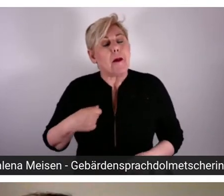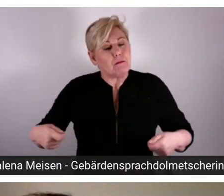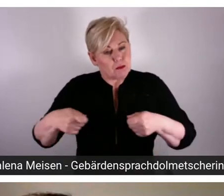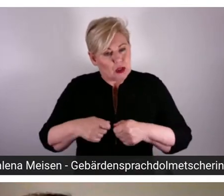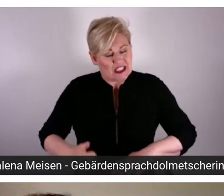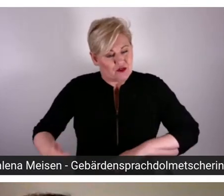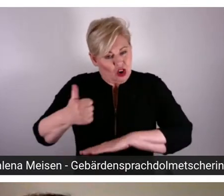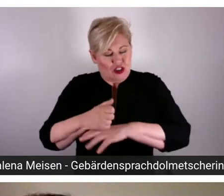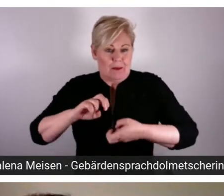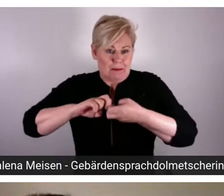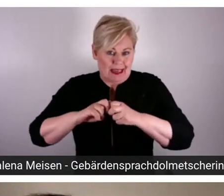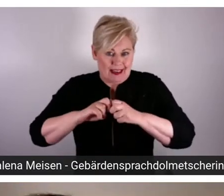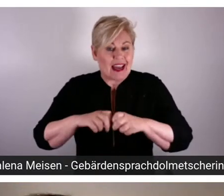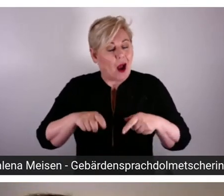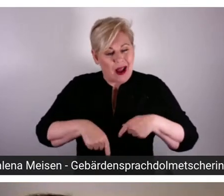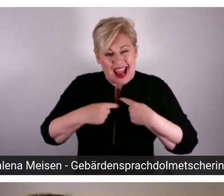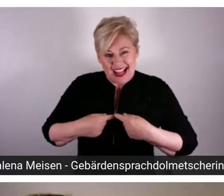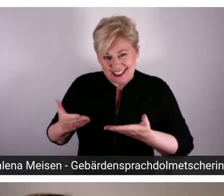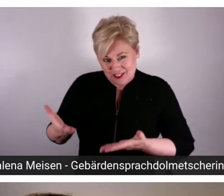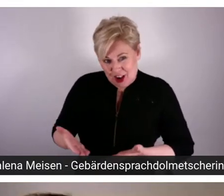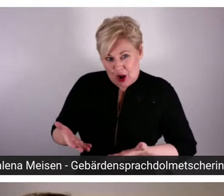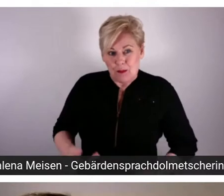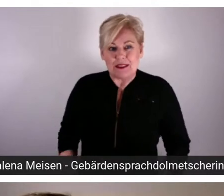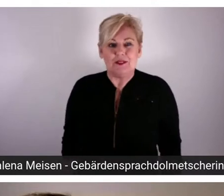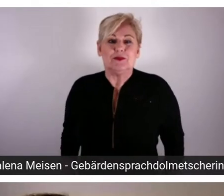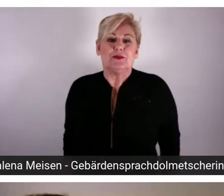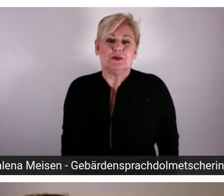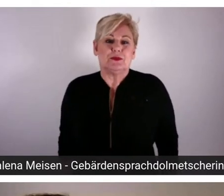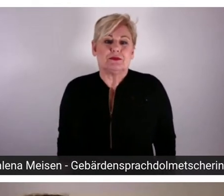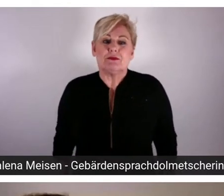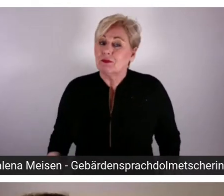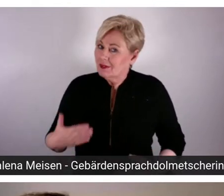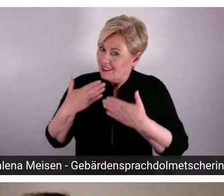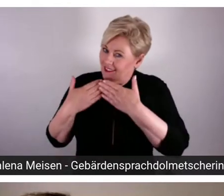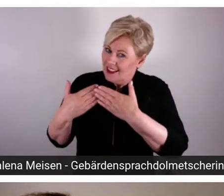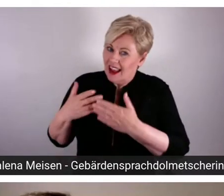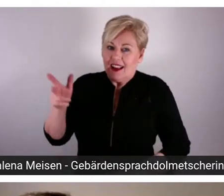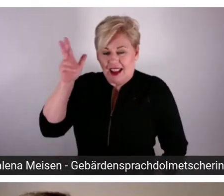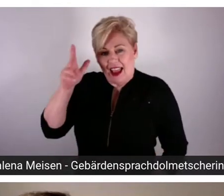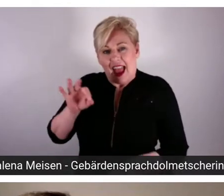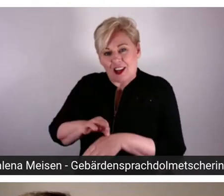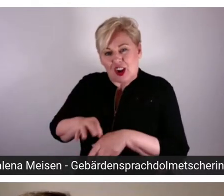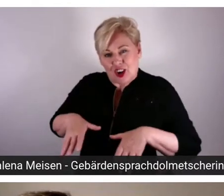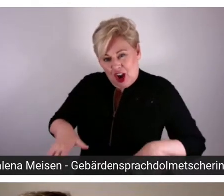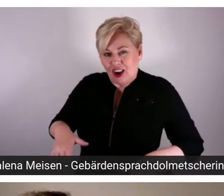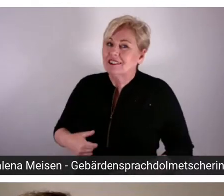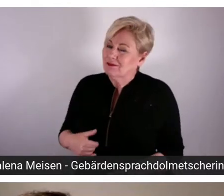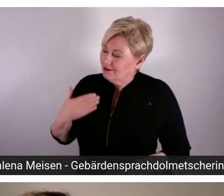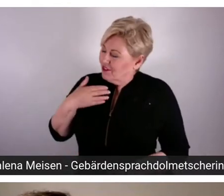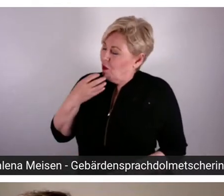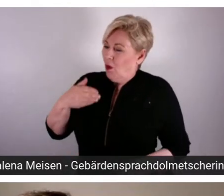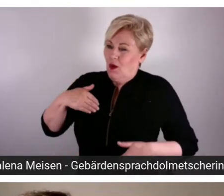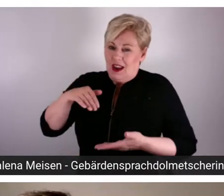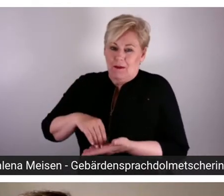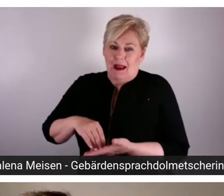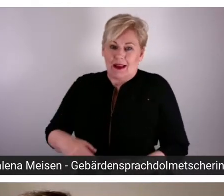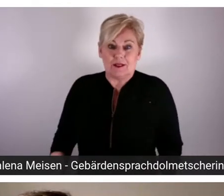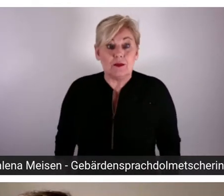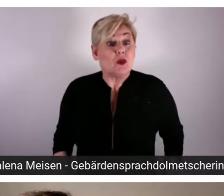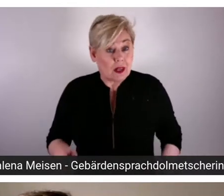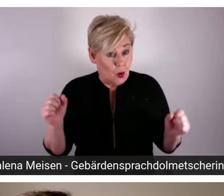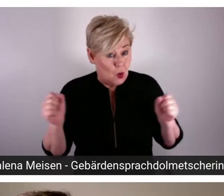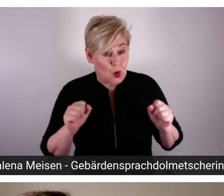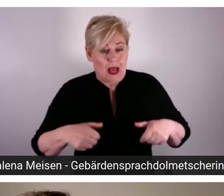Herzlich willkommen auch Ihnen, Pascal Kober. Ja, vielen Dank, Herr Dr. Rock. Ich freue mich, dabei sein zu dürfen. Und ganz